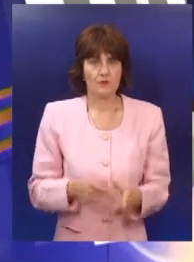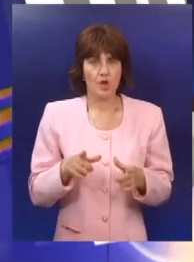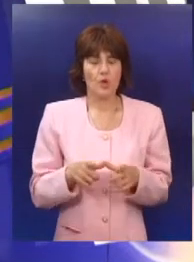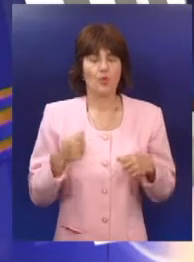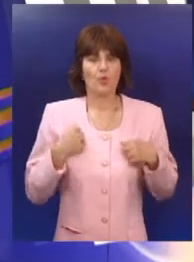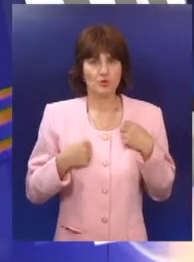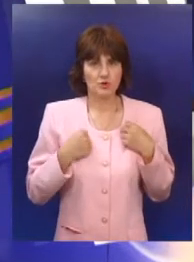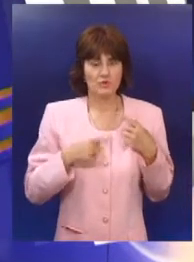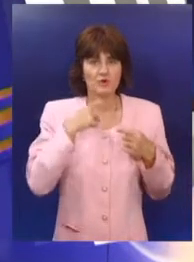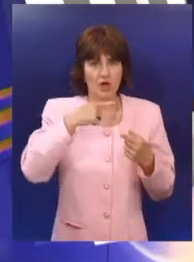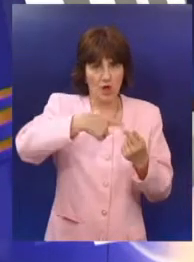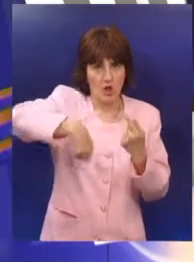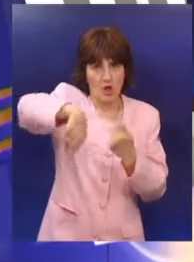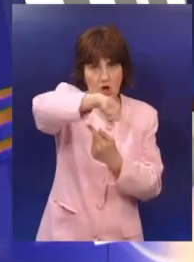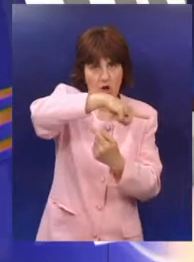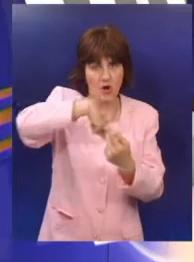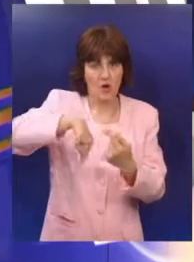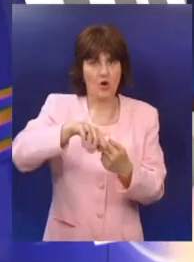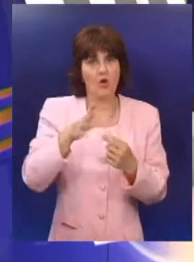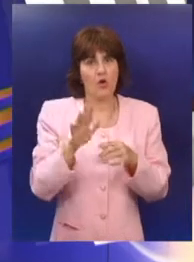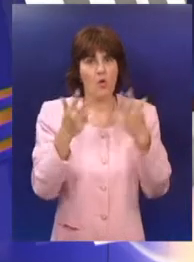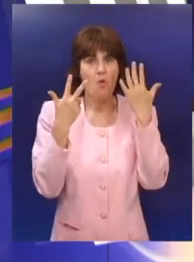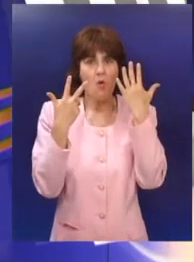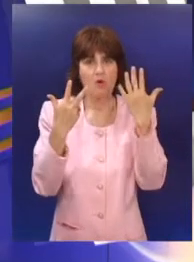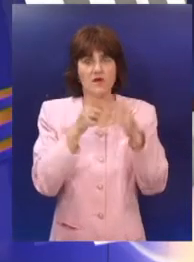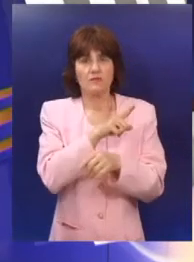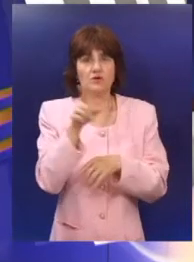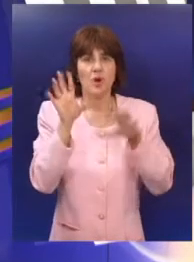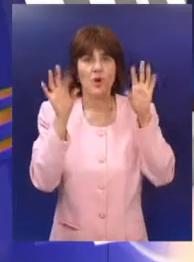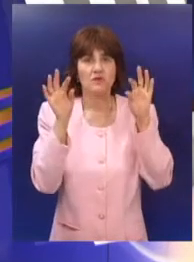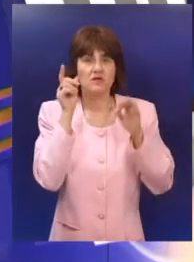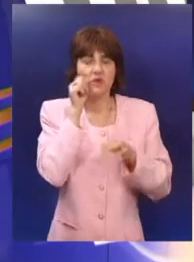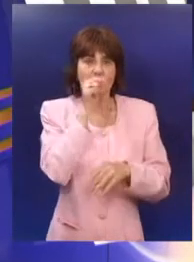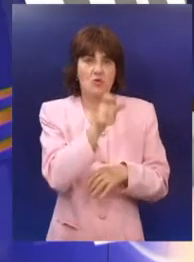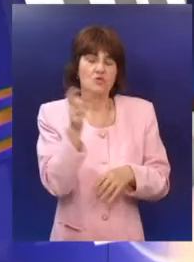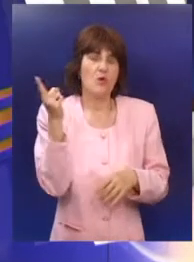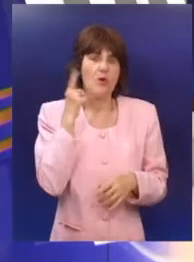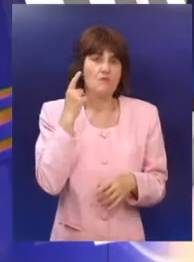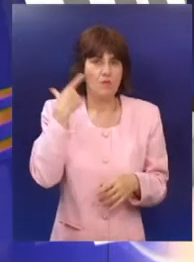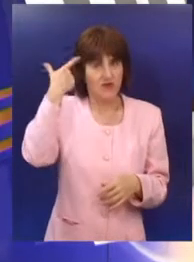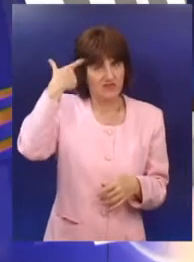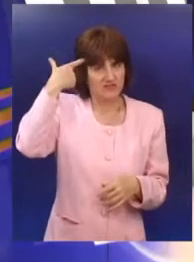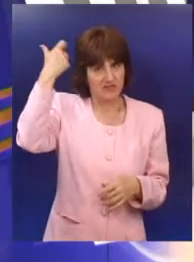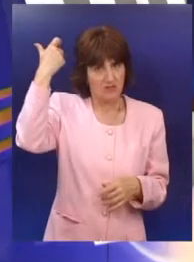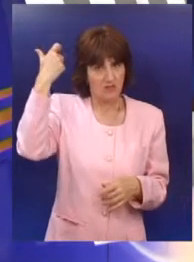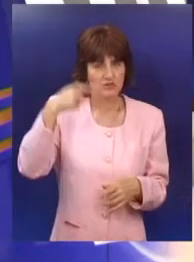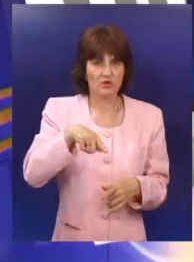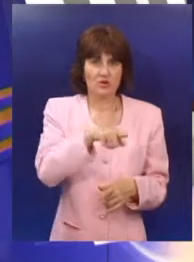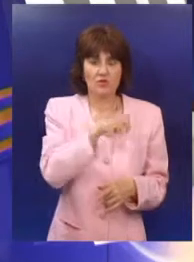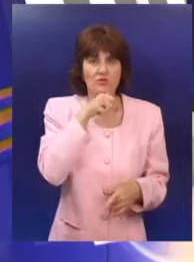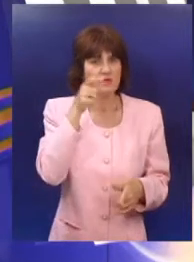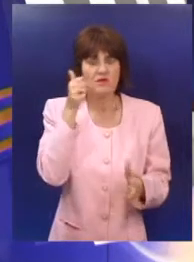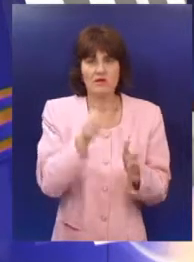i okolini nedeljno 8 do 10 ljudi pokuša samoubistvo, rekao je na tribini da li smo zaista prvi, samoubistvo nije